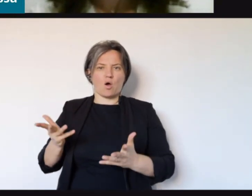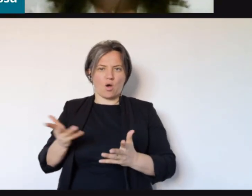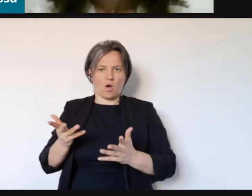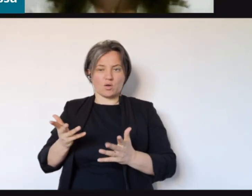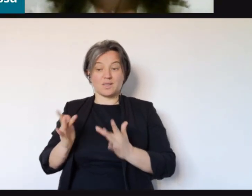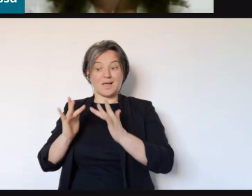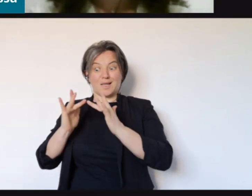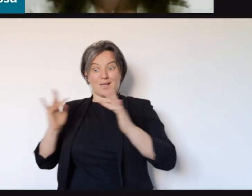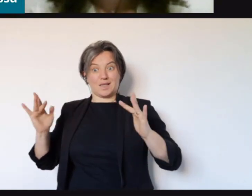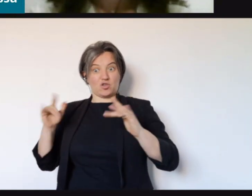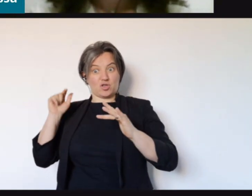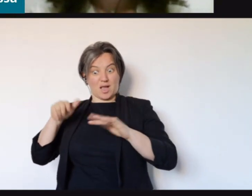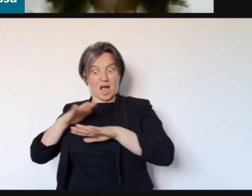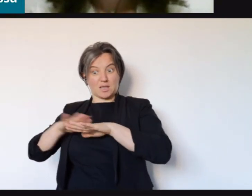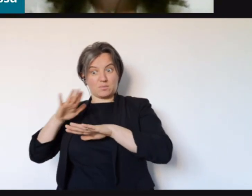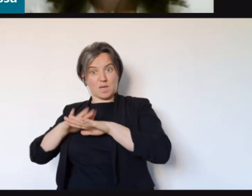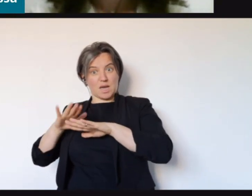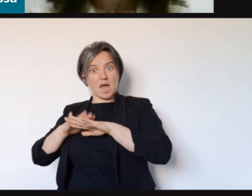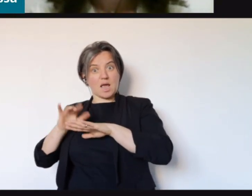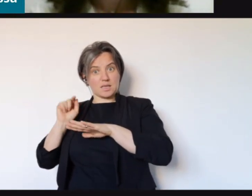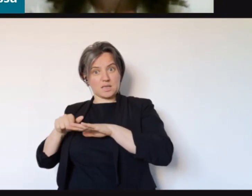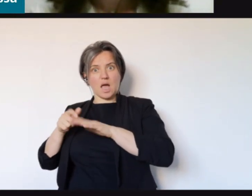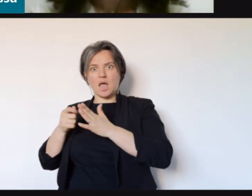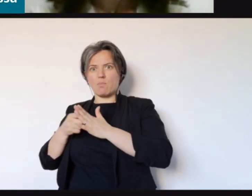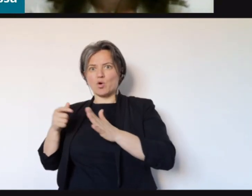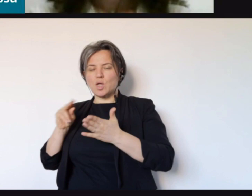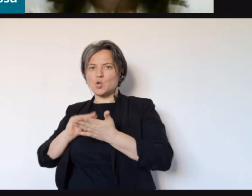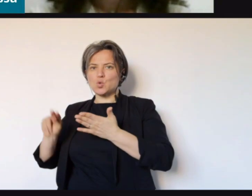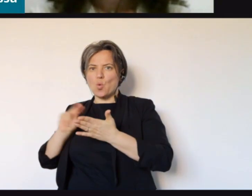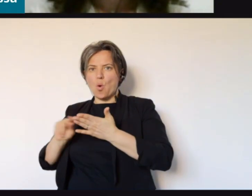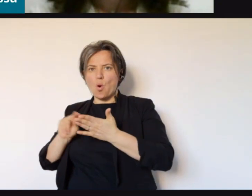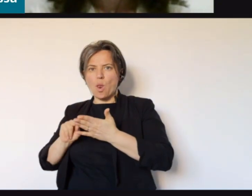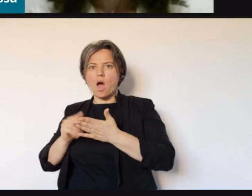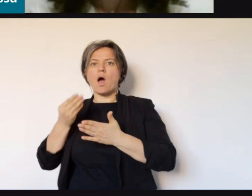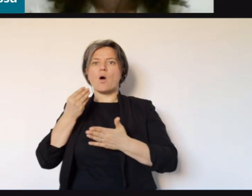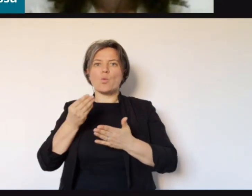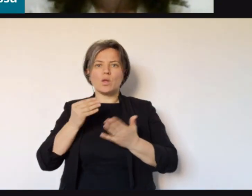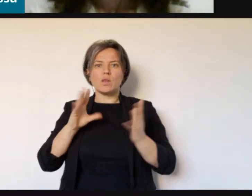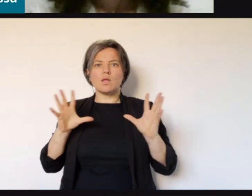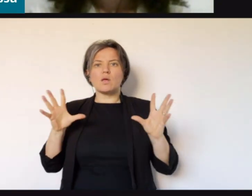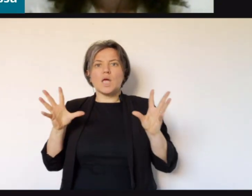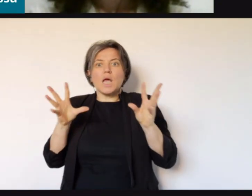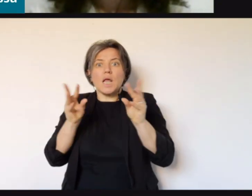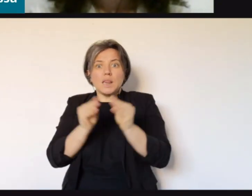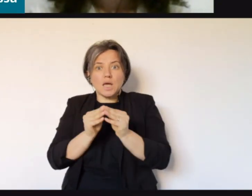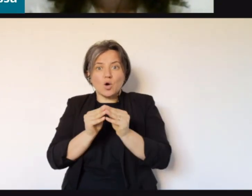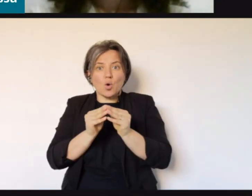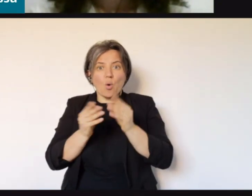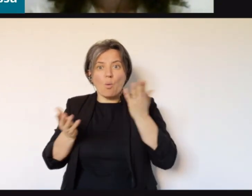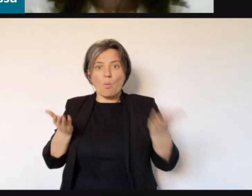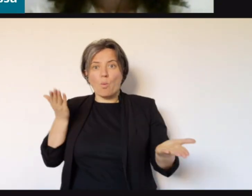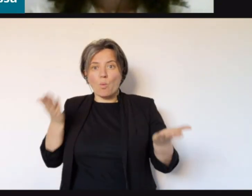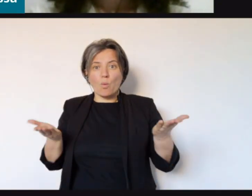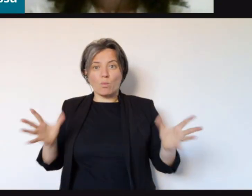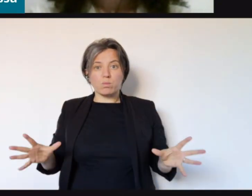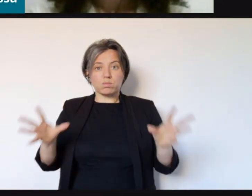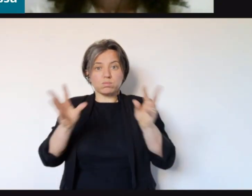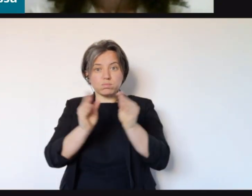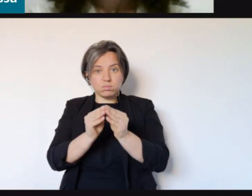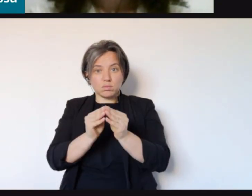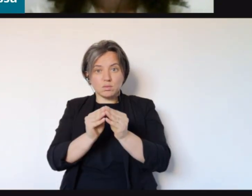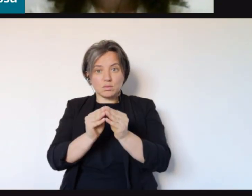l'esperienza digitale è importante per la scuola e quindi posso integrare questi due elementi